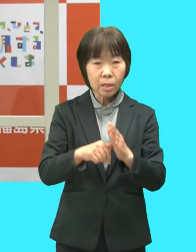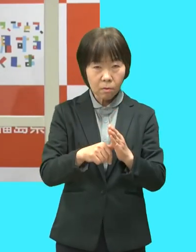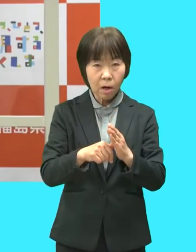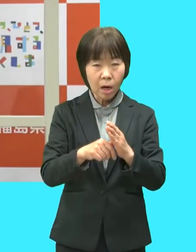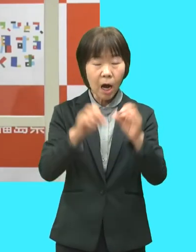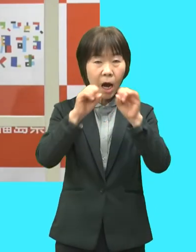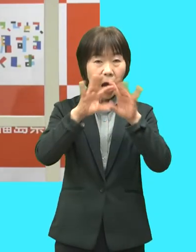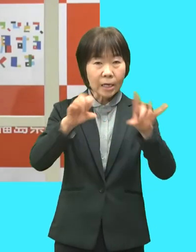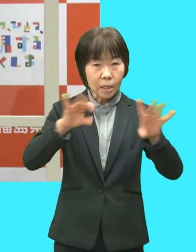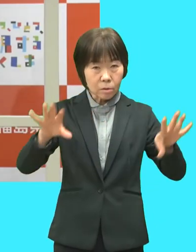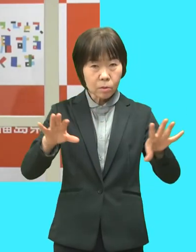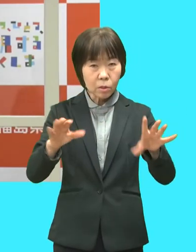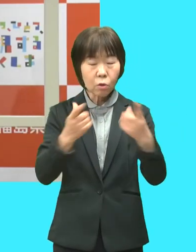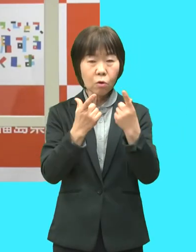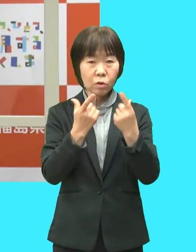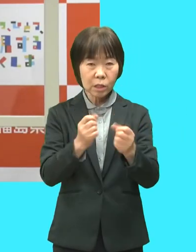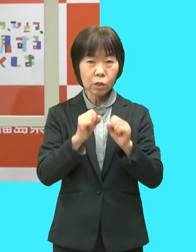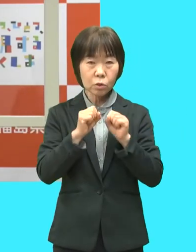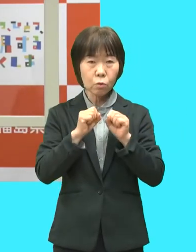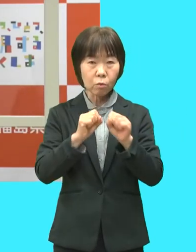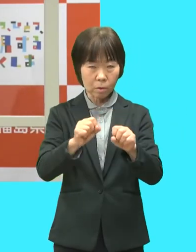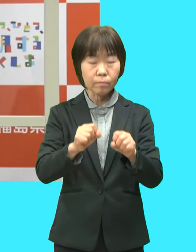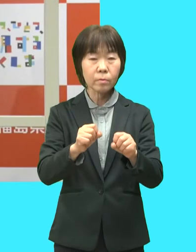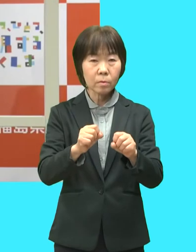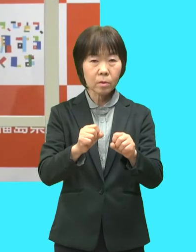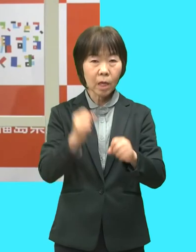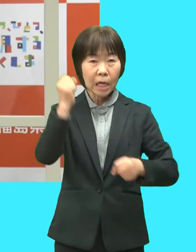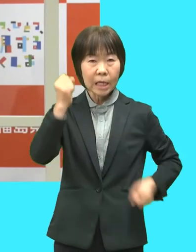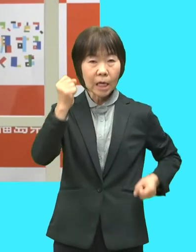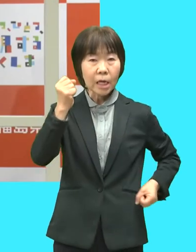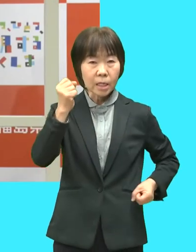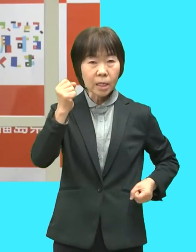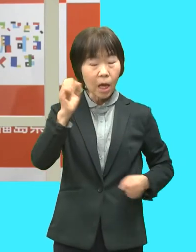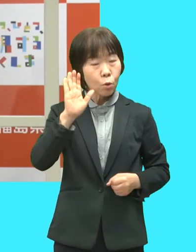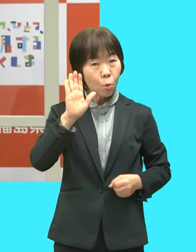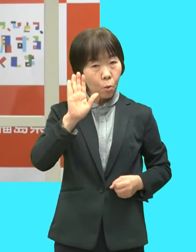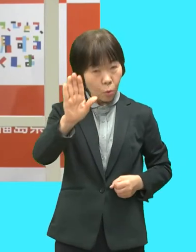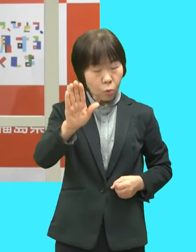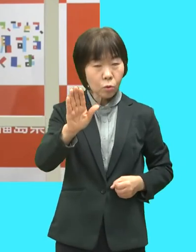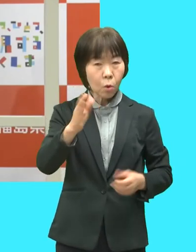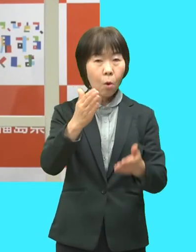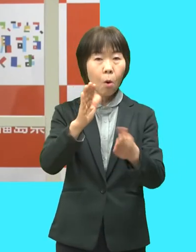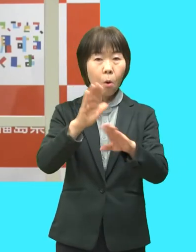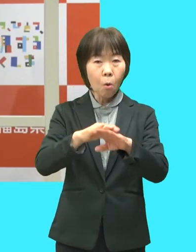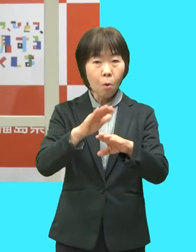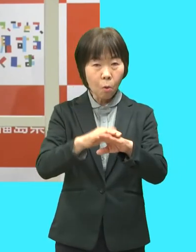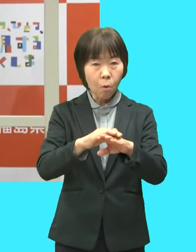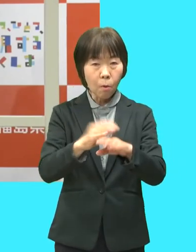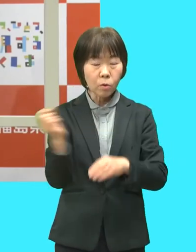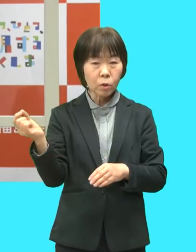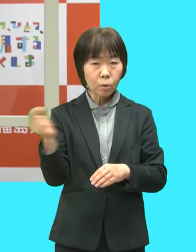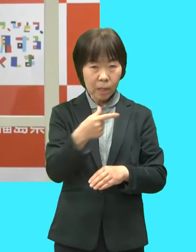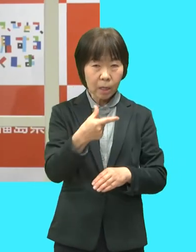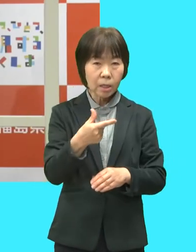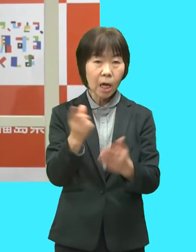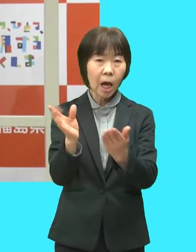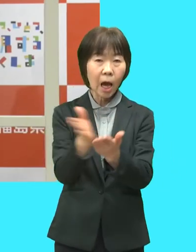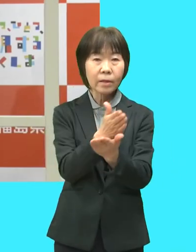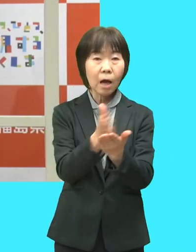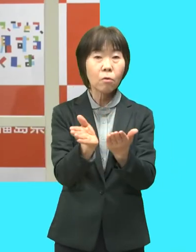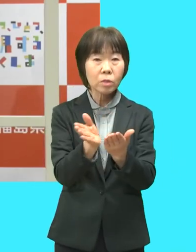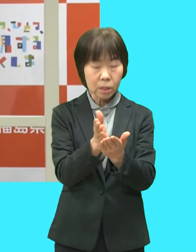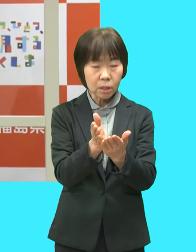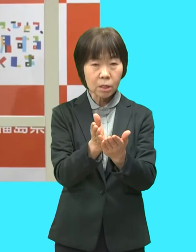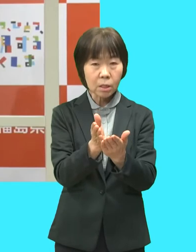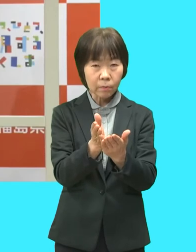アナウンスメントをしっかり現地で行って聖火リレーその後どうするかということも速やかに判断をしていく。で